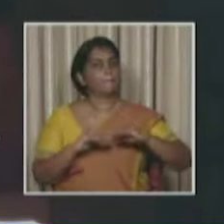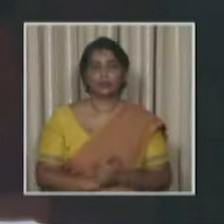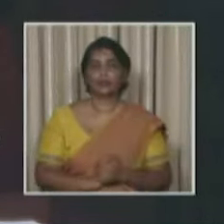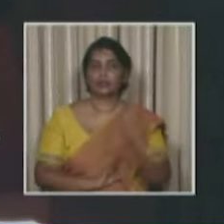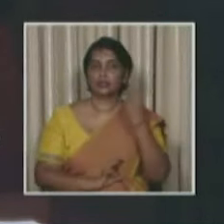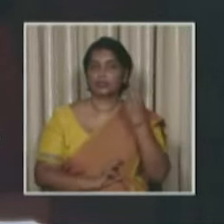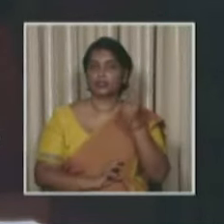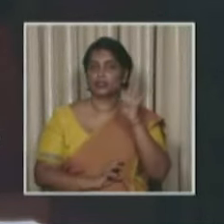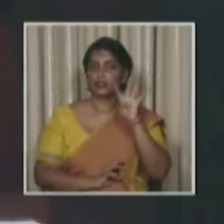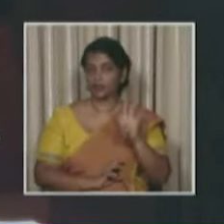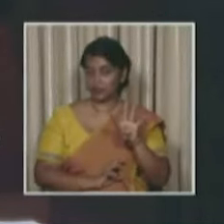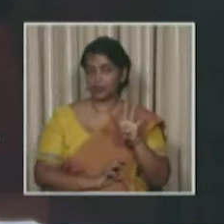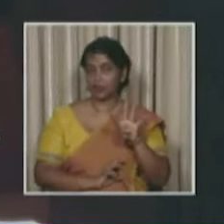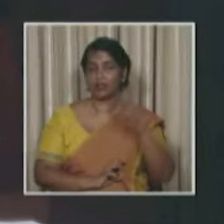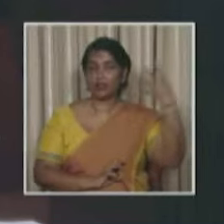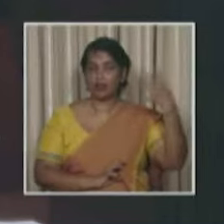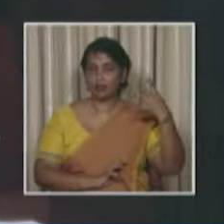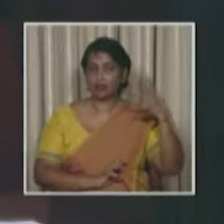පසුව